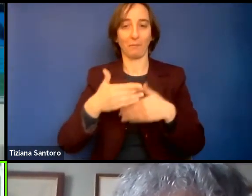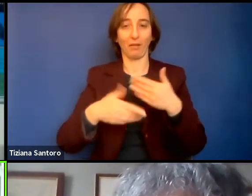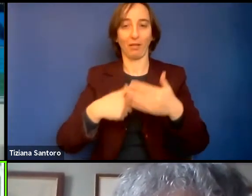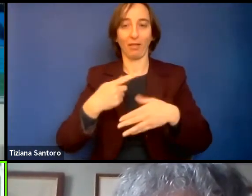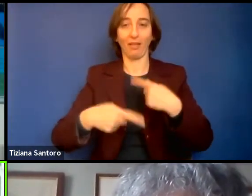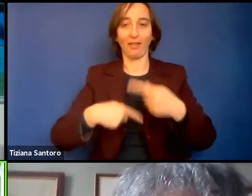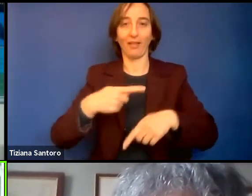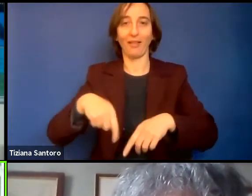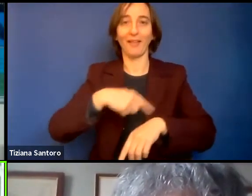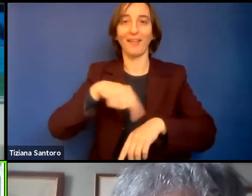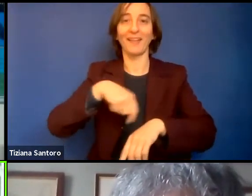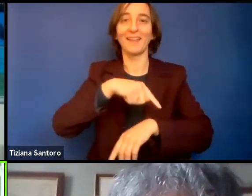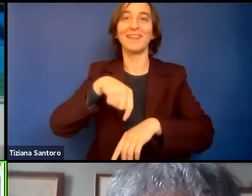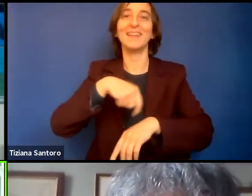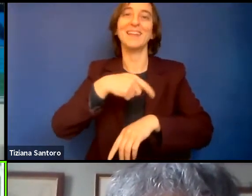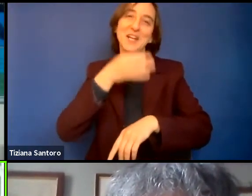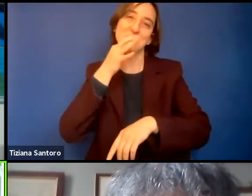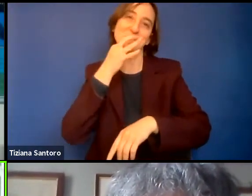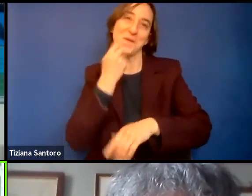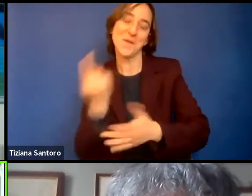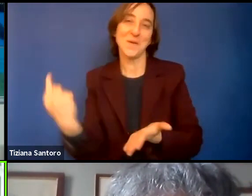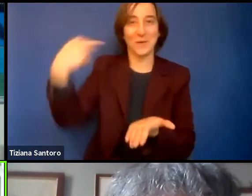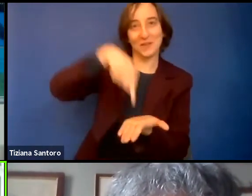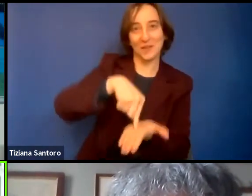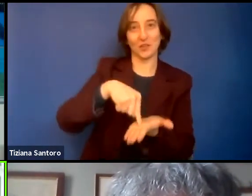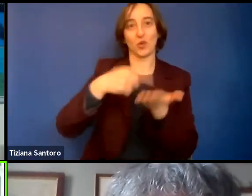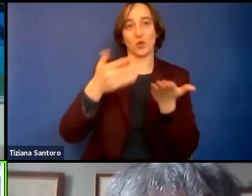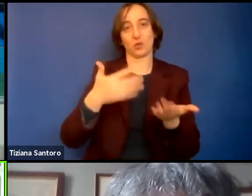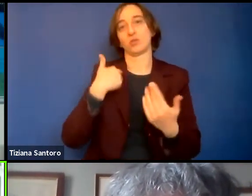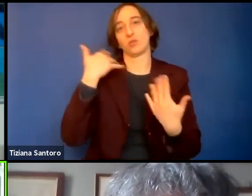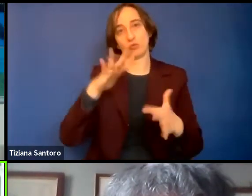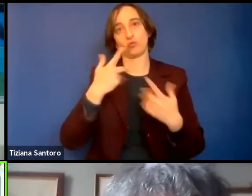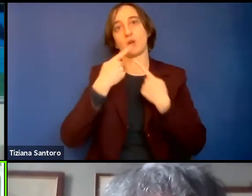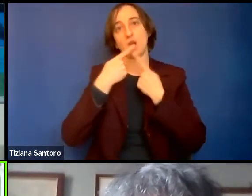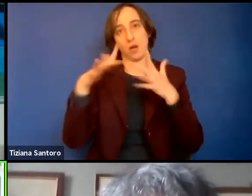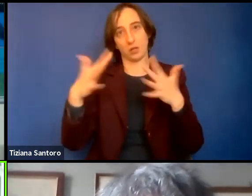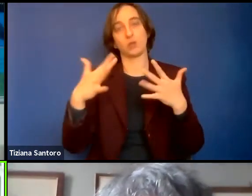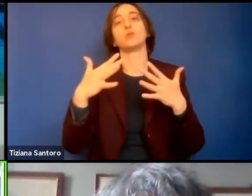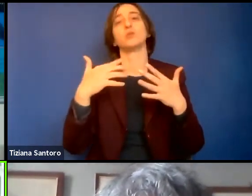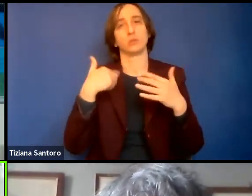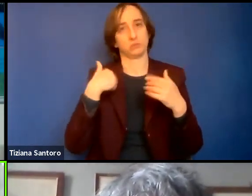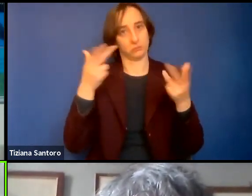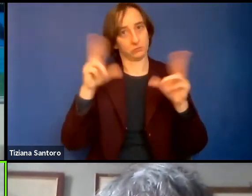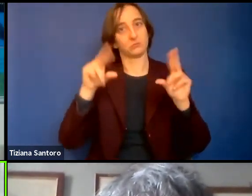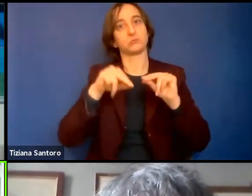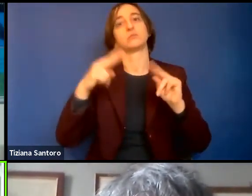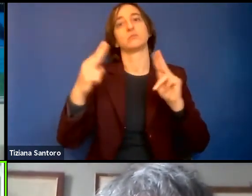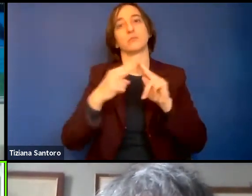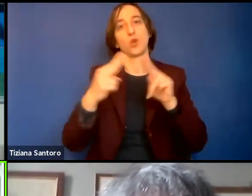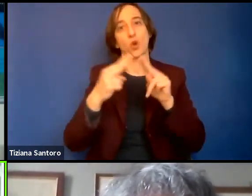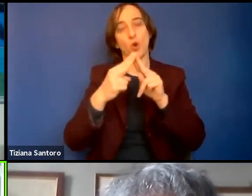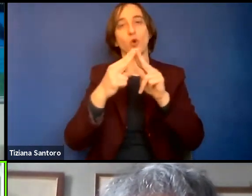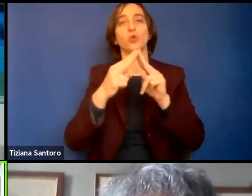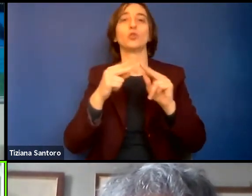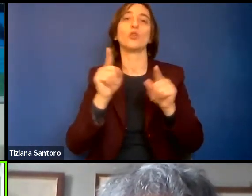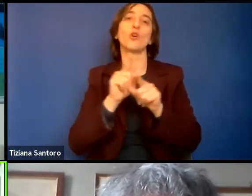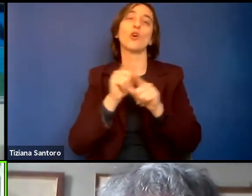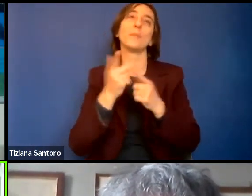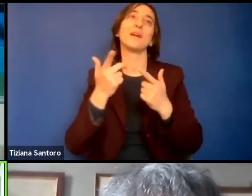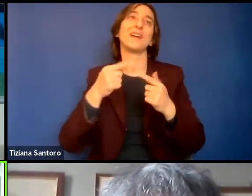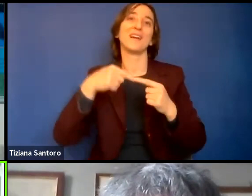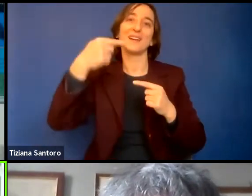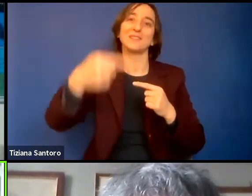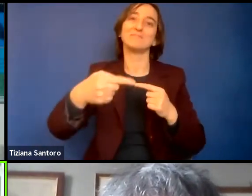ci potremo tornare. Abbiamo detto che avremo altri incontri anche di verifica finale o in